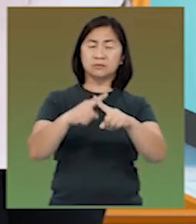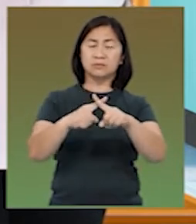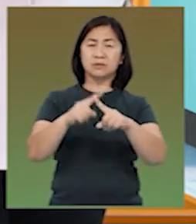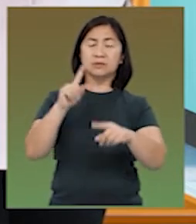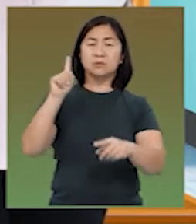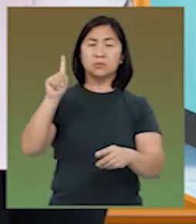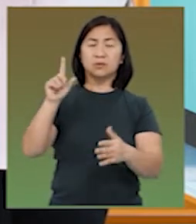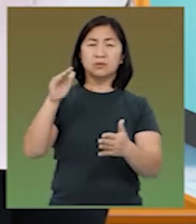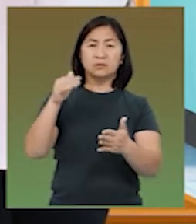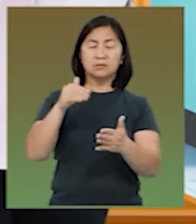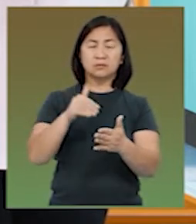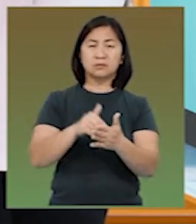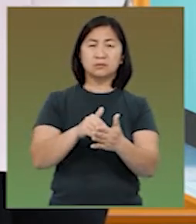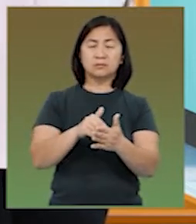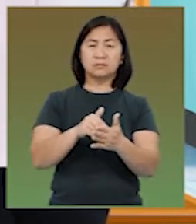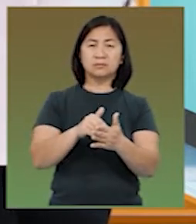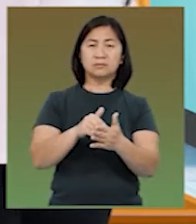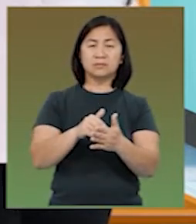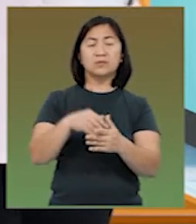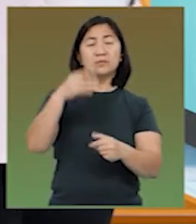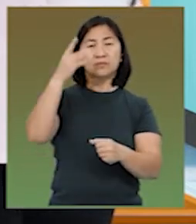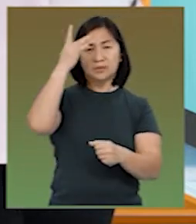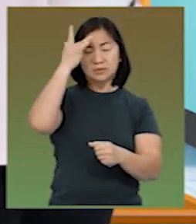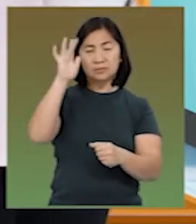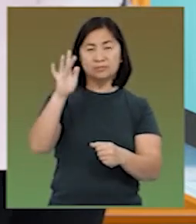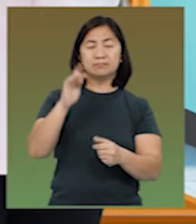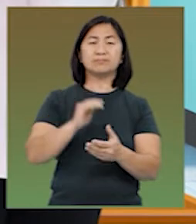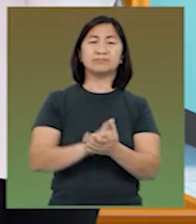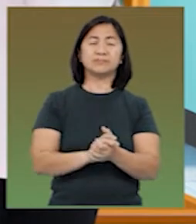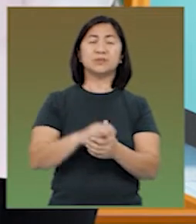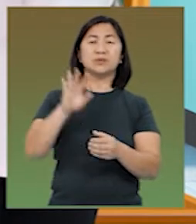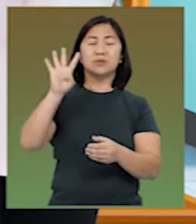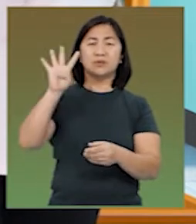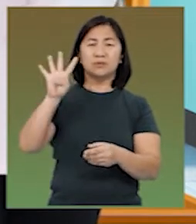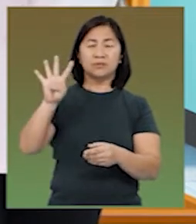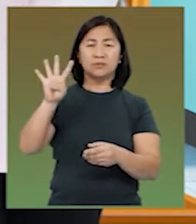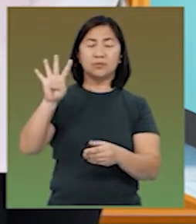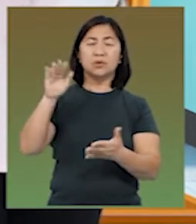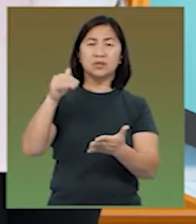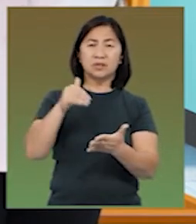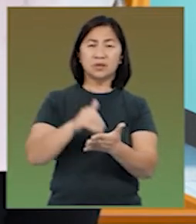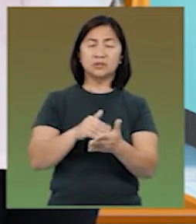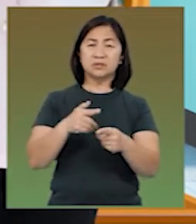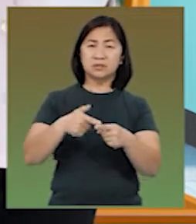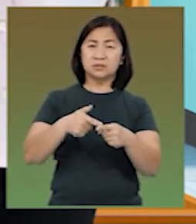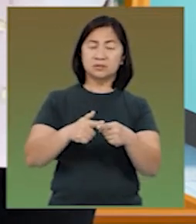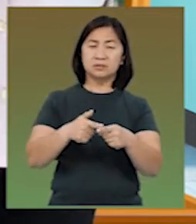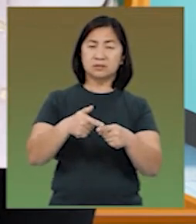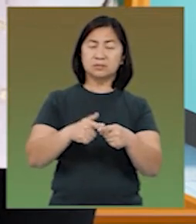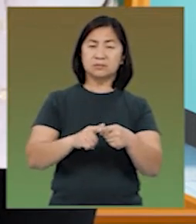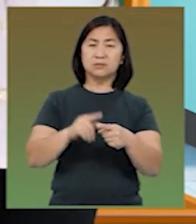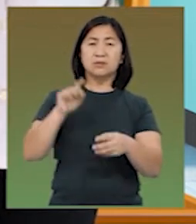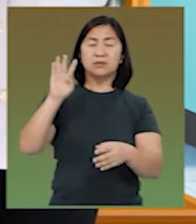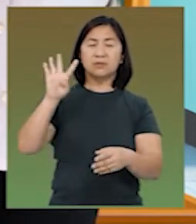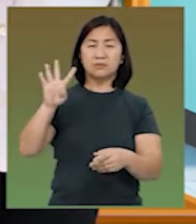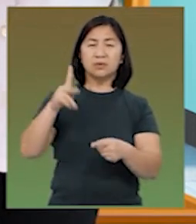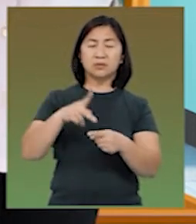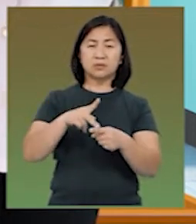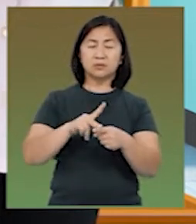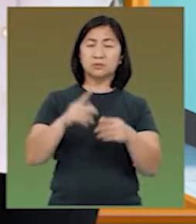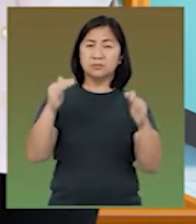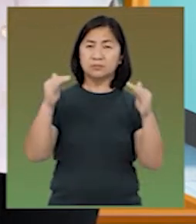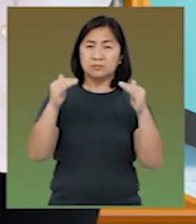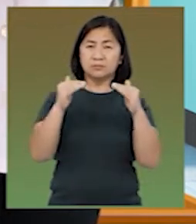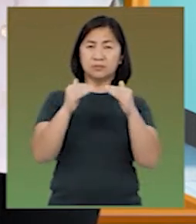by 1,000 ay? Great job! 4,000 grams! 4 kilograms